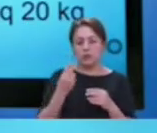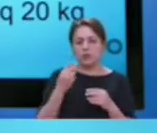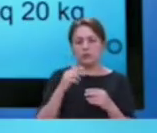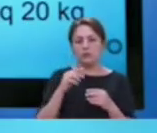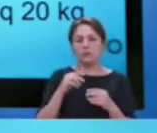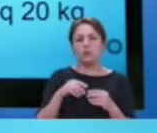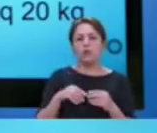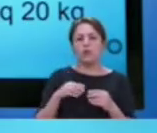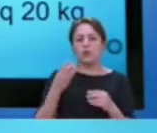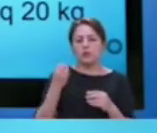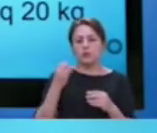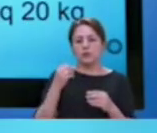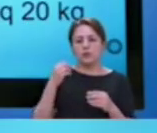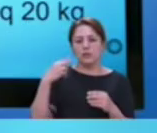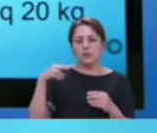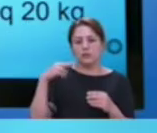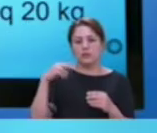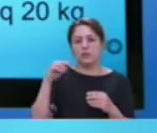20 kilogram ekan.